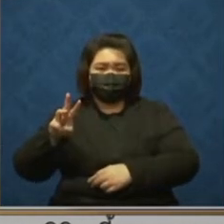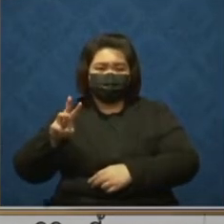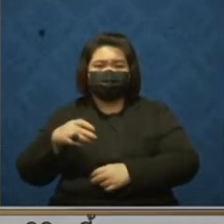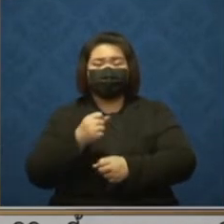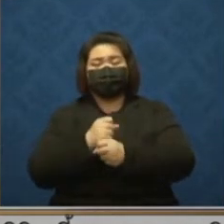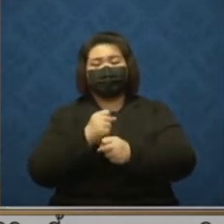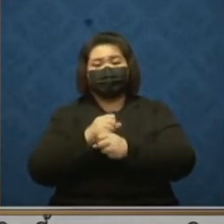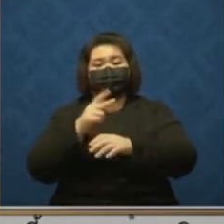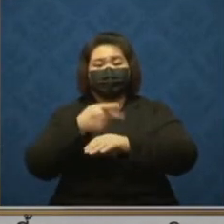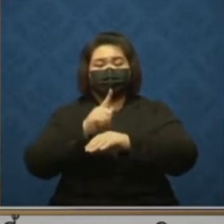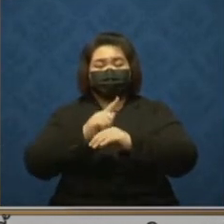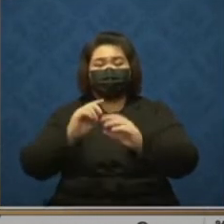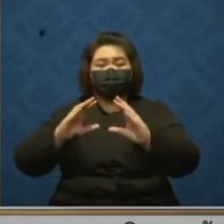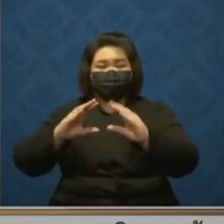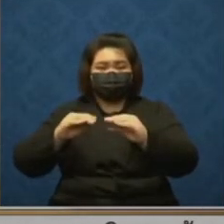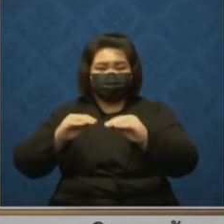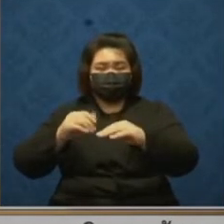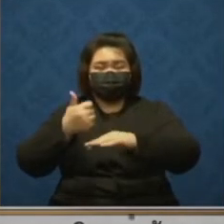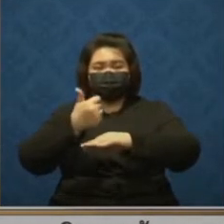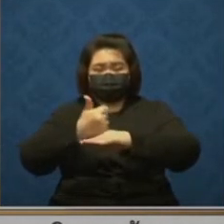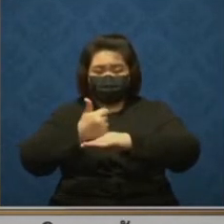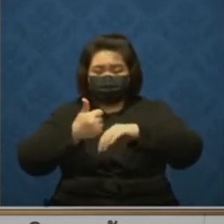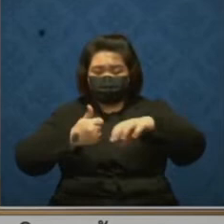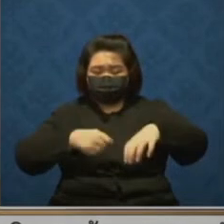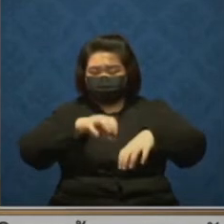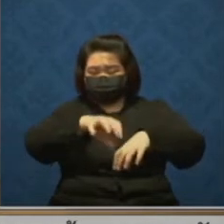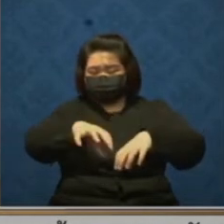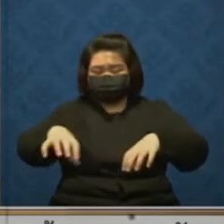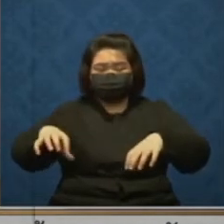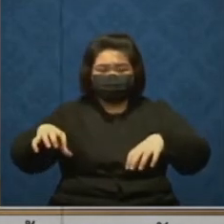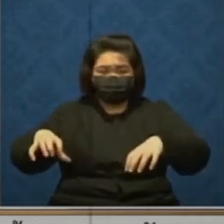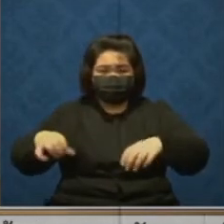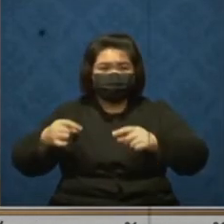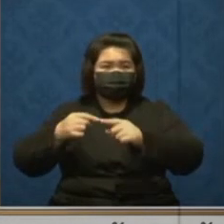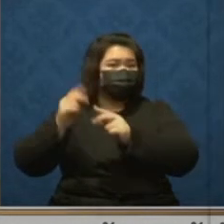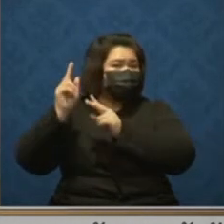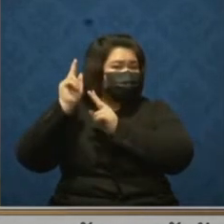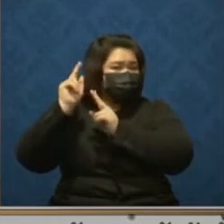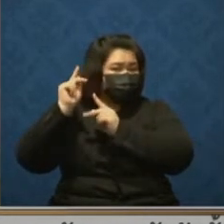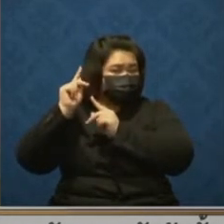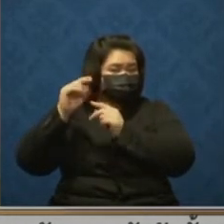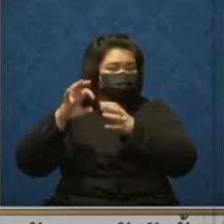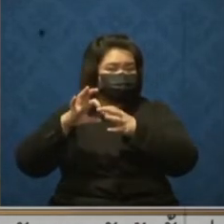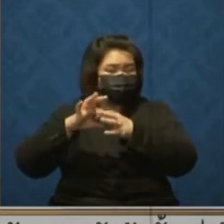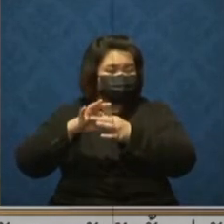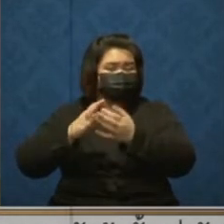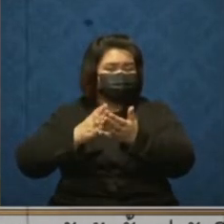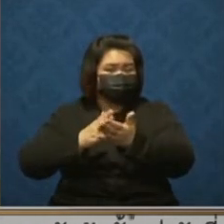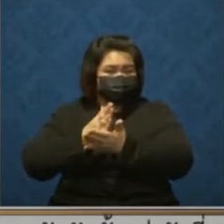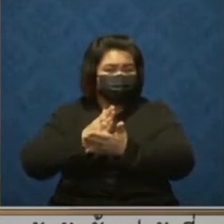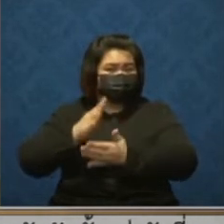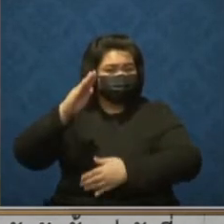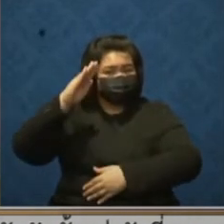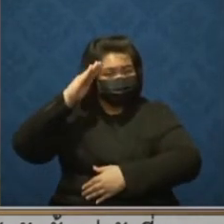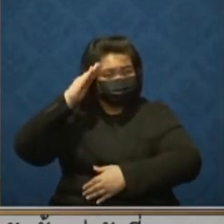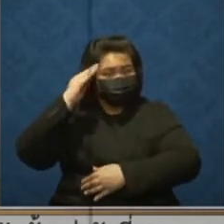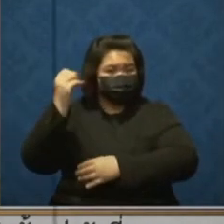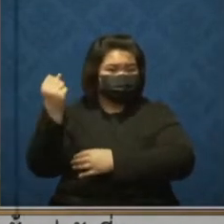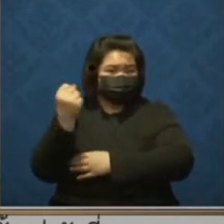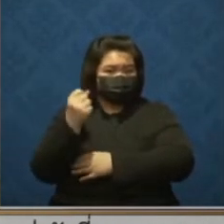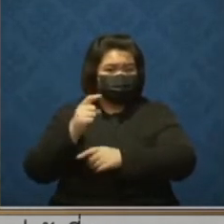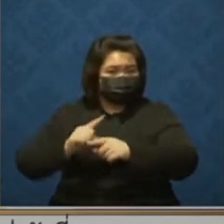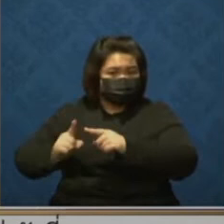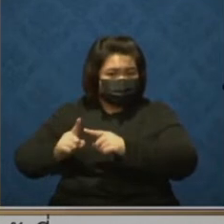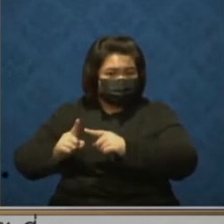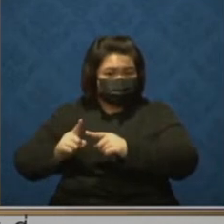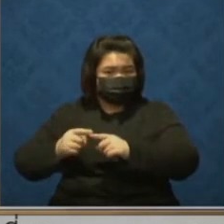ประธานการประชุมหัวหน้าหน่วยงานทางด้านข่าวกรองและความมั่นคงแห่งชาติเมื่อวันที่ 9พฤศจิกายน 206